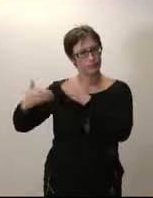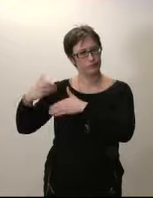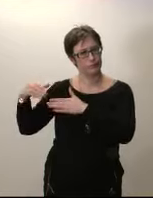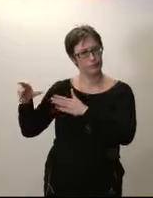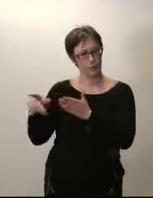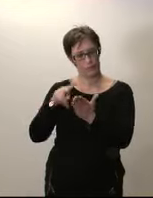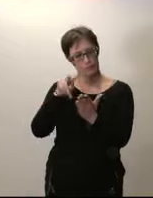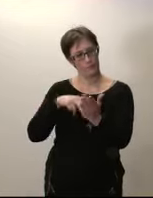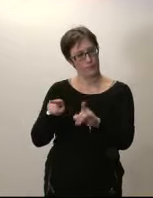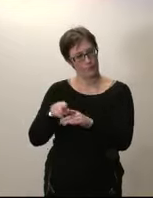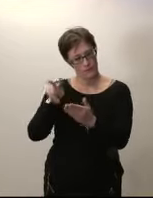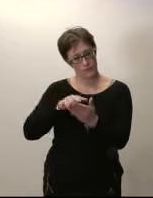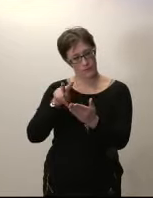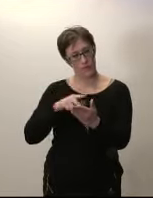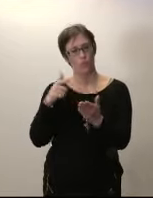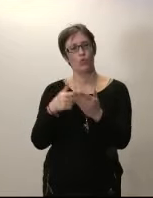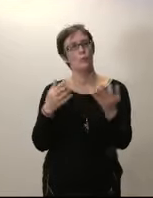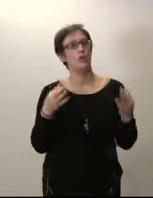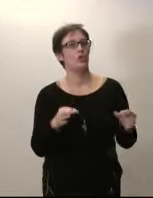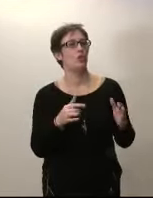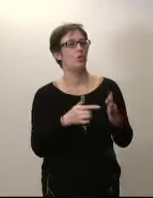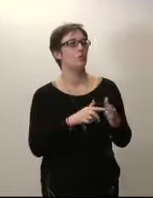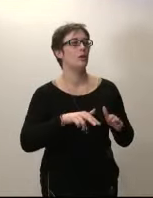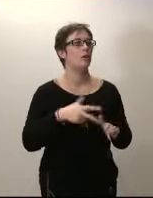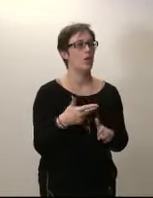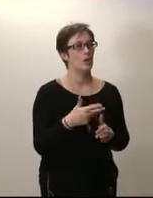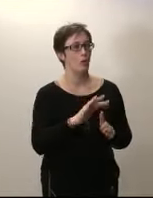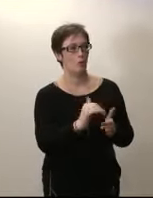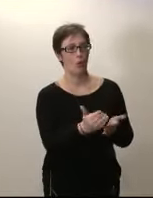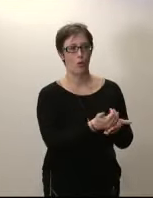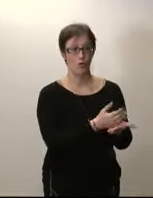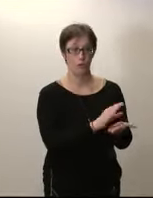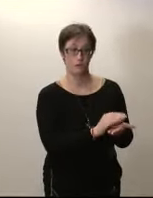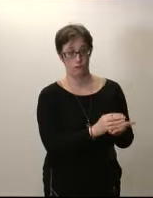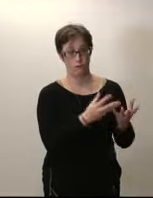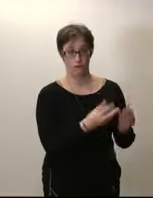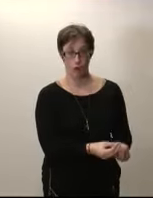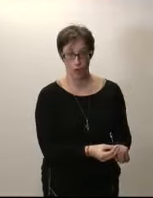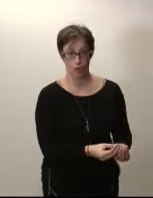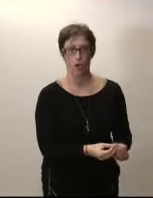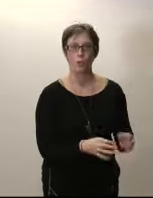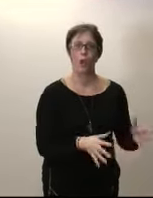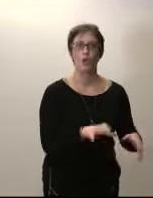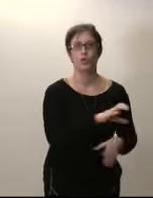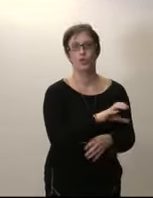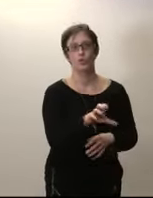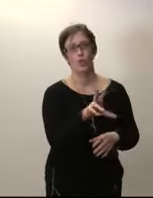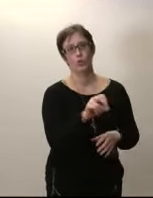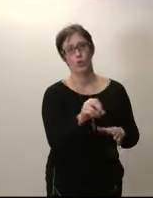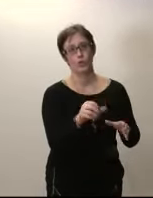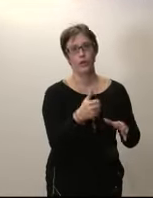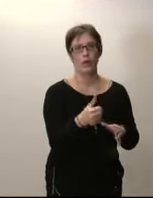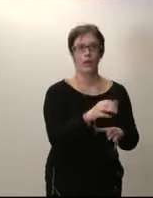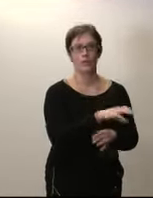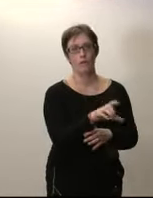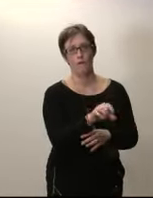à 2013, les montants sont relativement faibles au niveau des recettes. Elle varie entre 131, 121 et